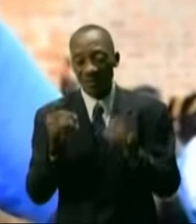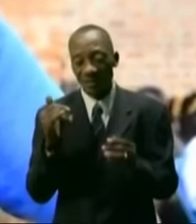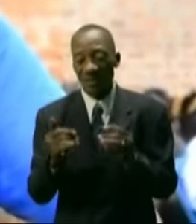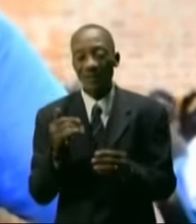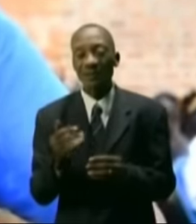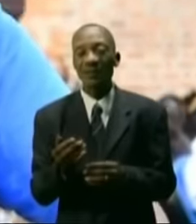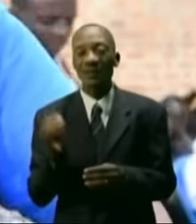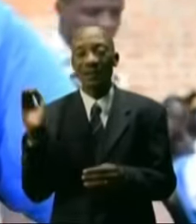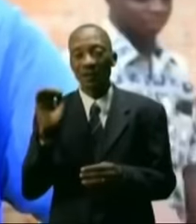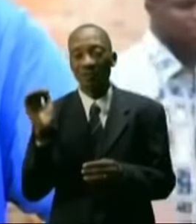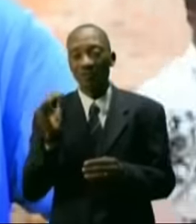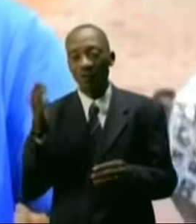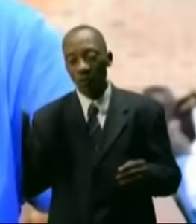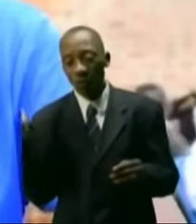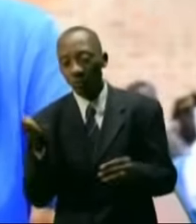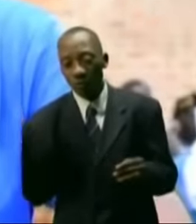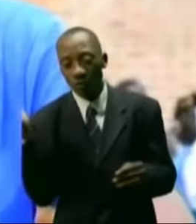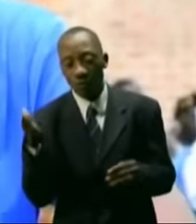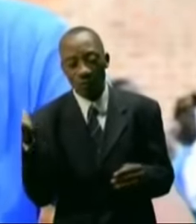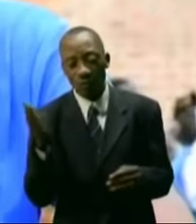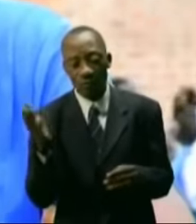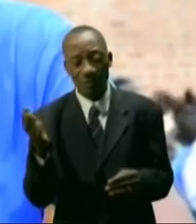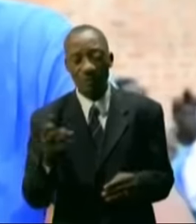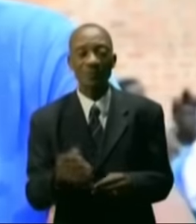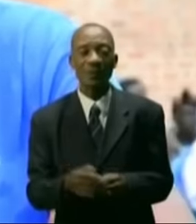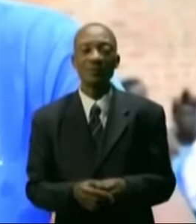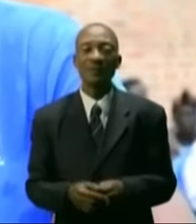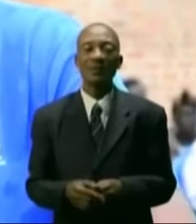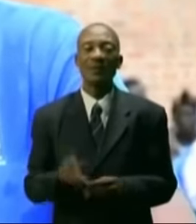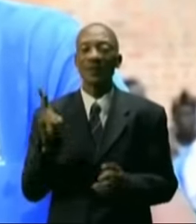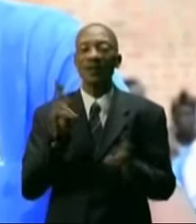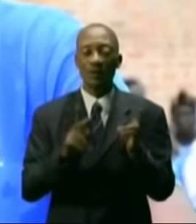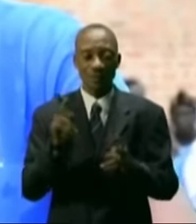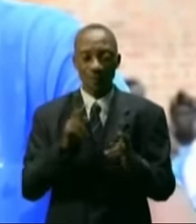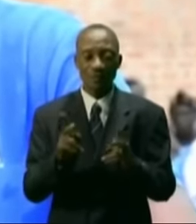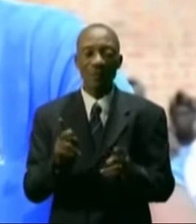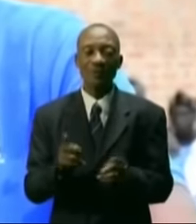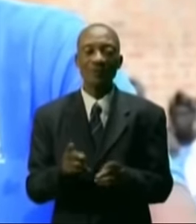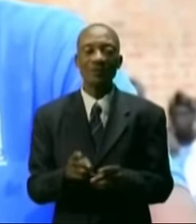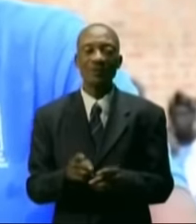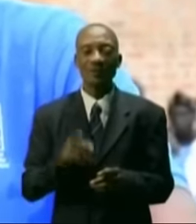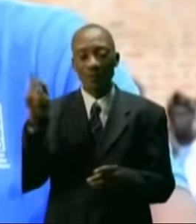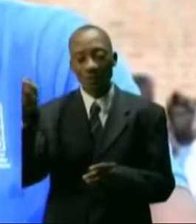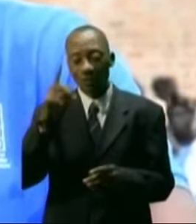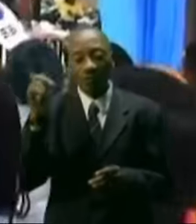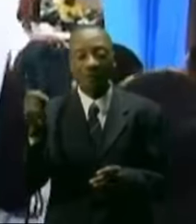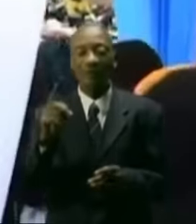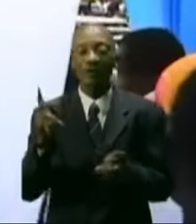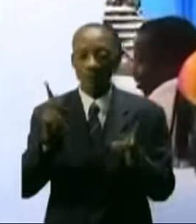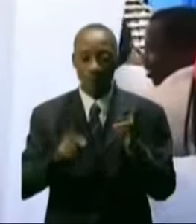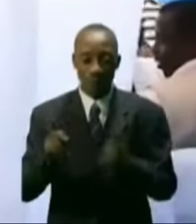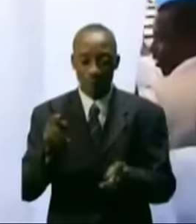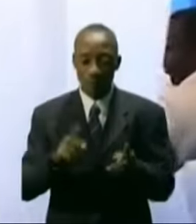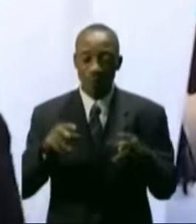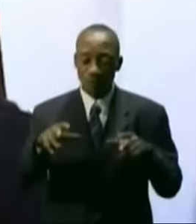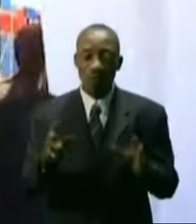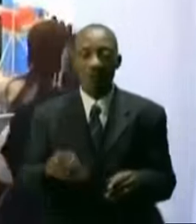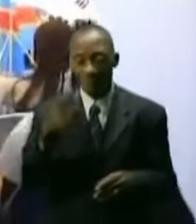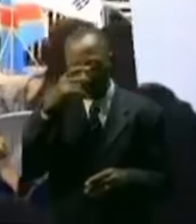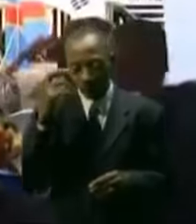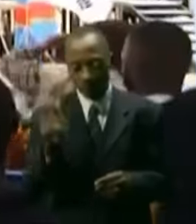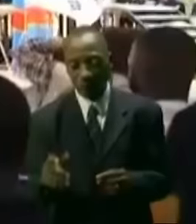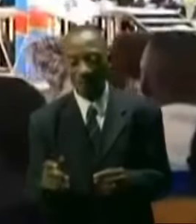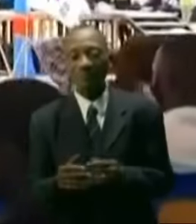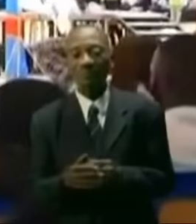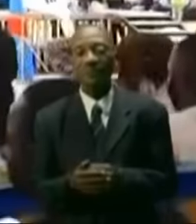cette cérémonie, a salué la présence des autorités politico-administratives, celles des partenaires, avant d'affirmer